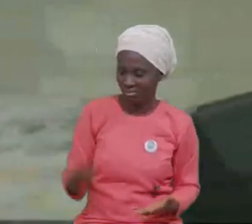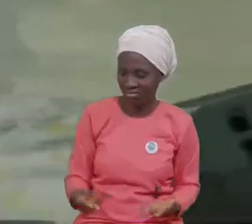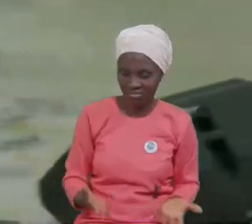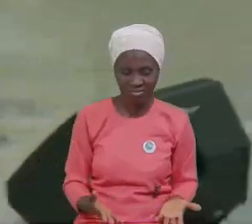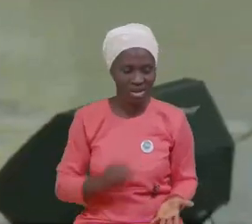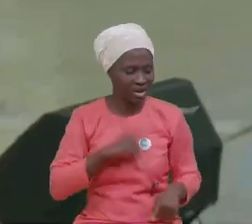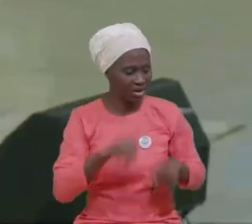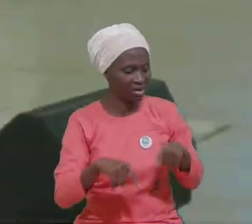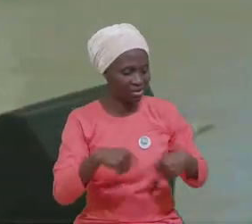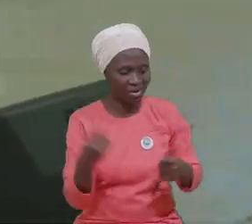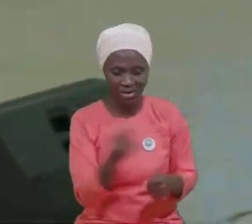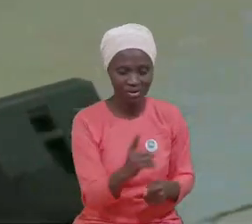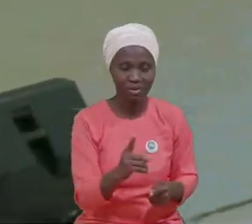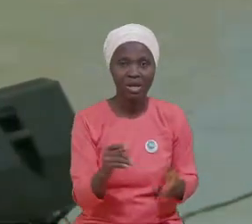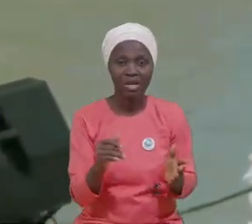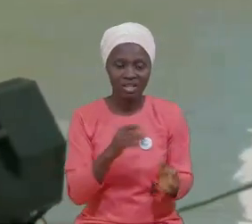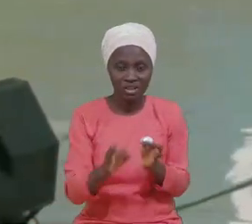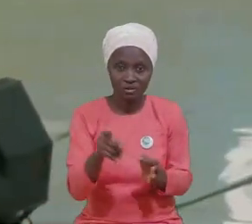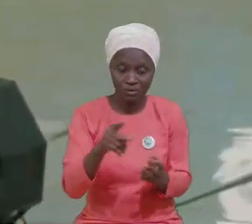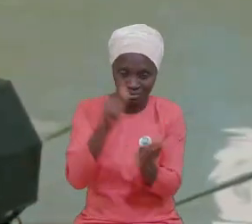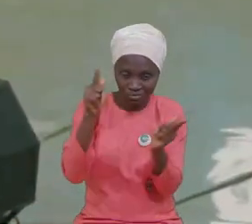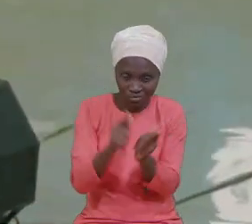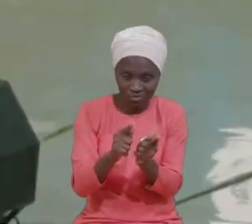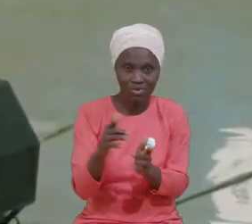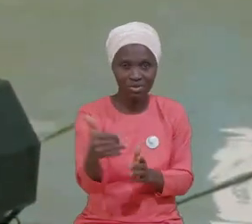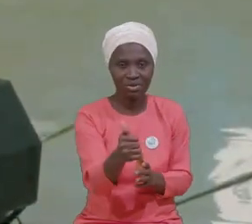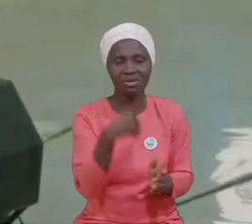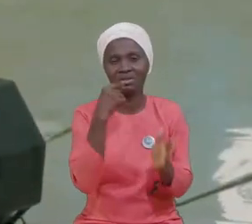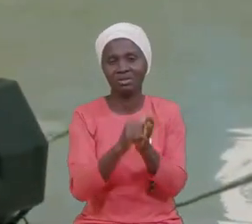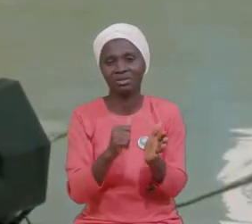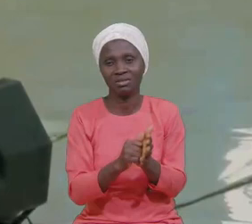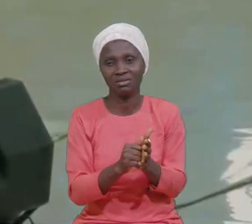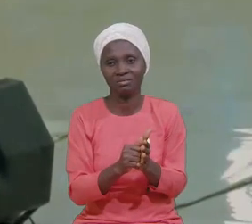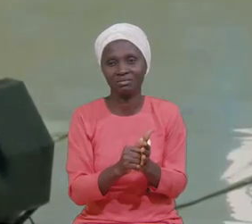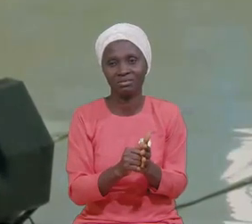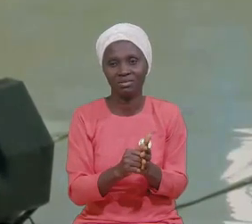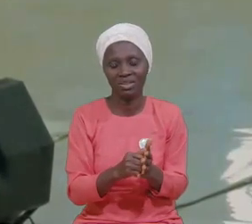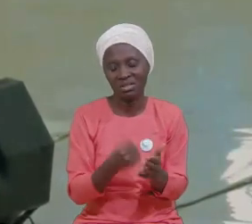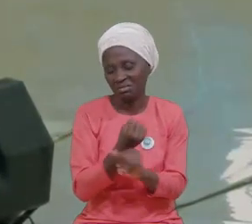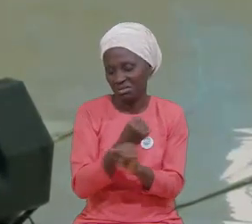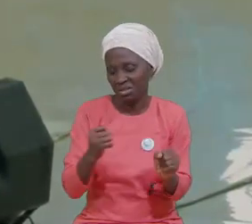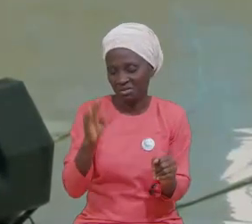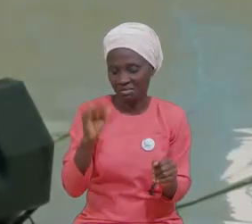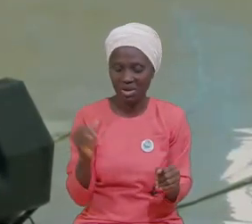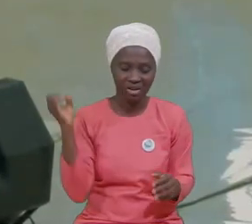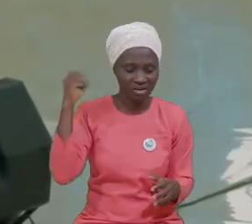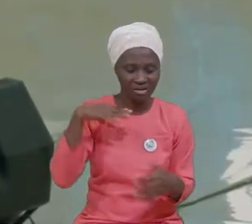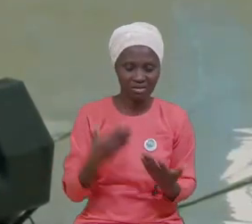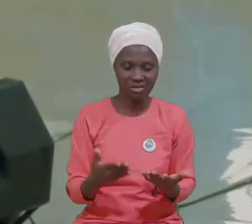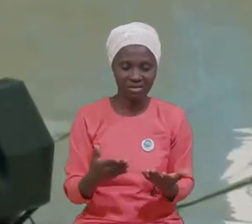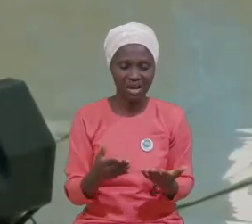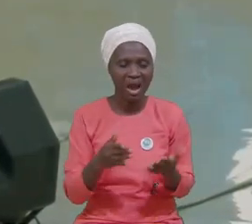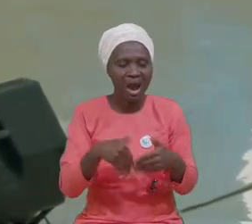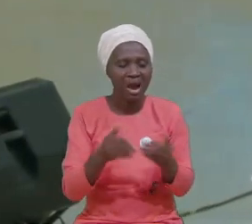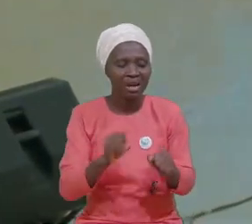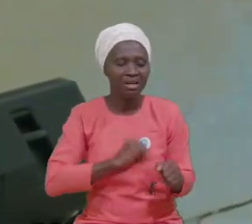Mais quand tu te minimises et tu dis, ah, oh, vraiment, sauvé par la grâce.